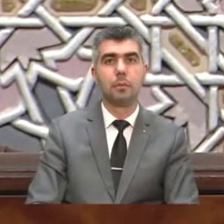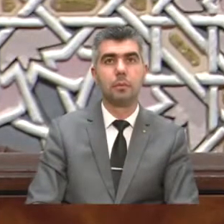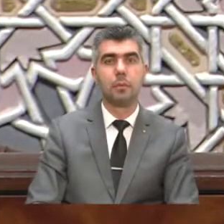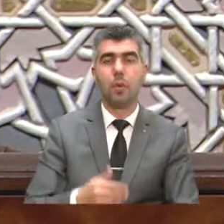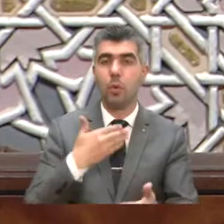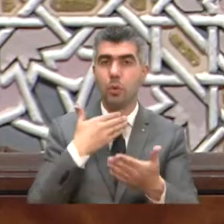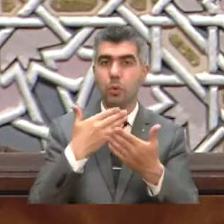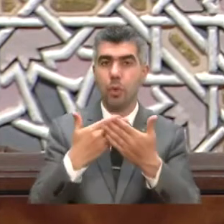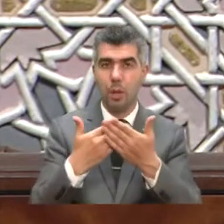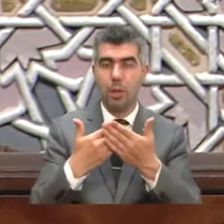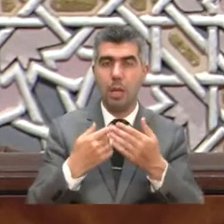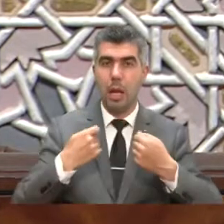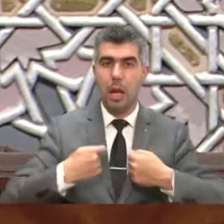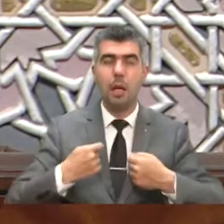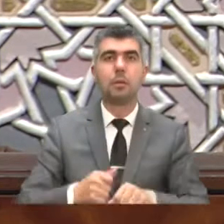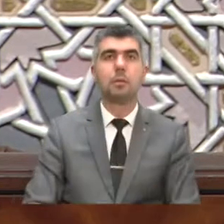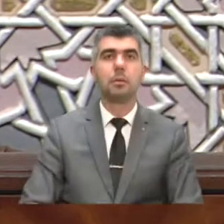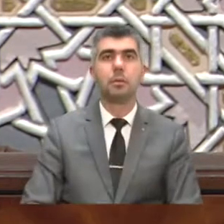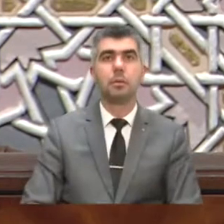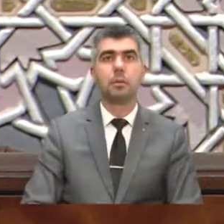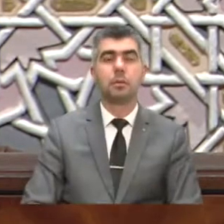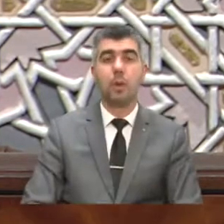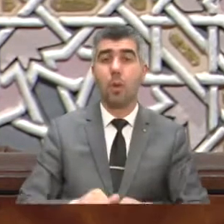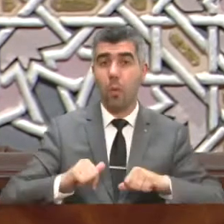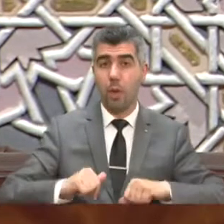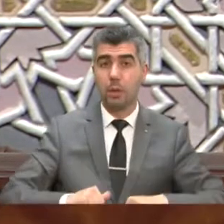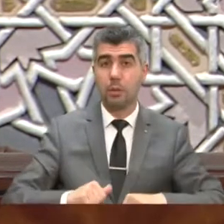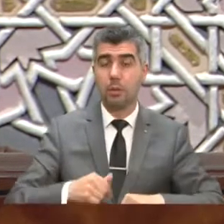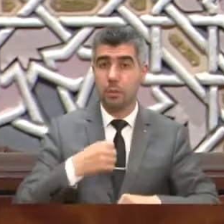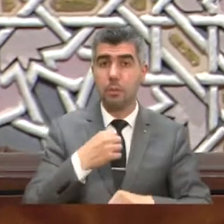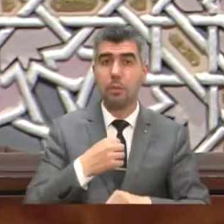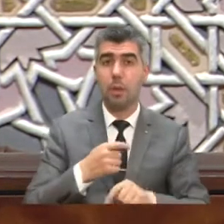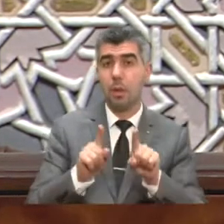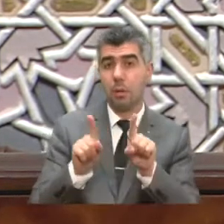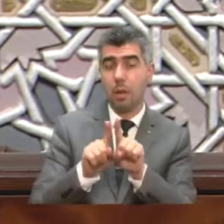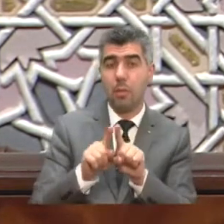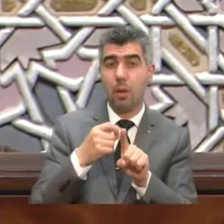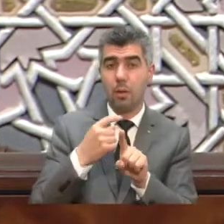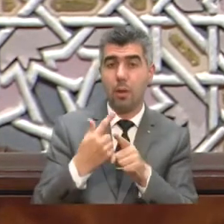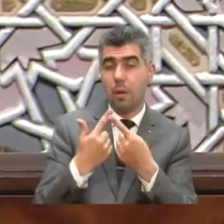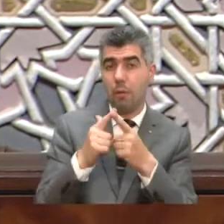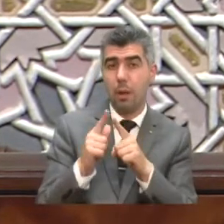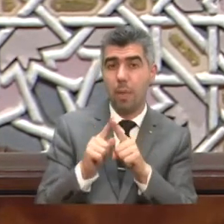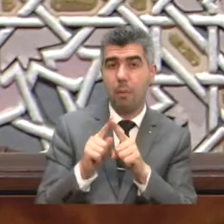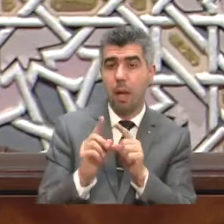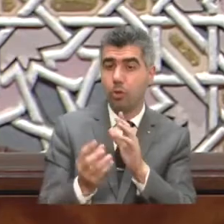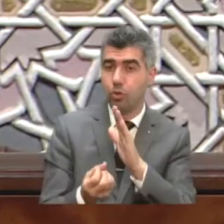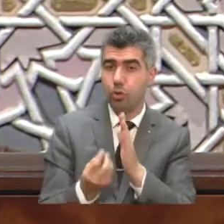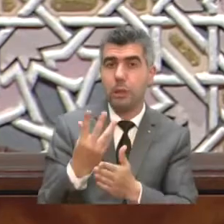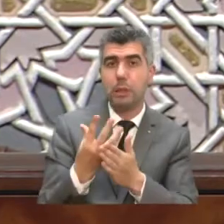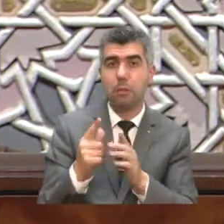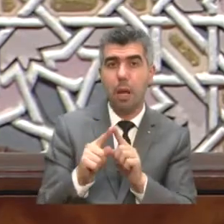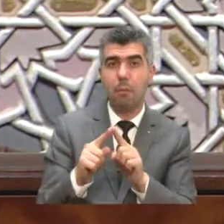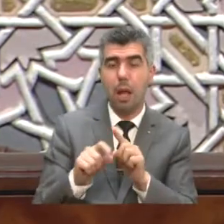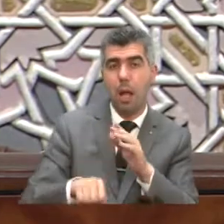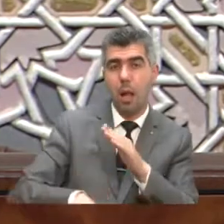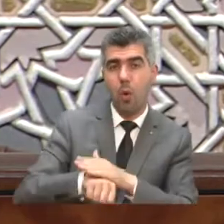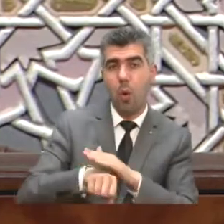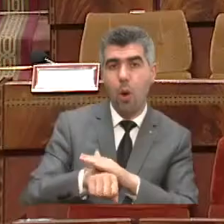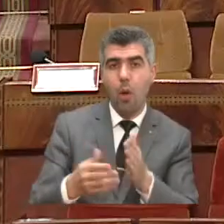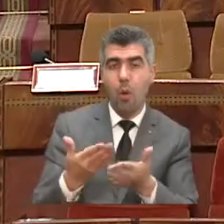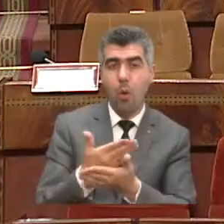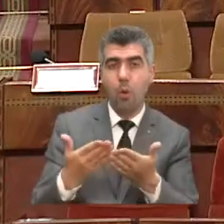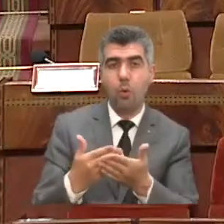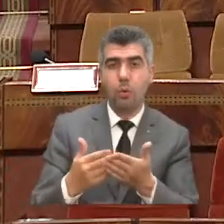شكرا سيد الرئيس. سيد الوزير في الحقيقه الفلسفه اللي تم من خلالها خلق هذه ملاعب القرب هو اننا نخرجوا بالشباب اللي